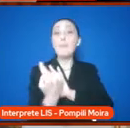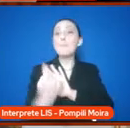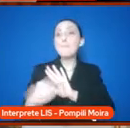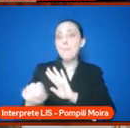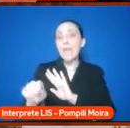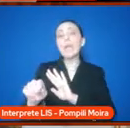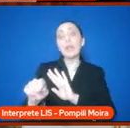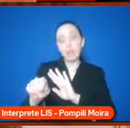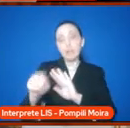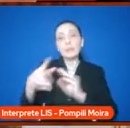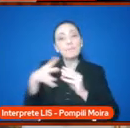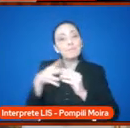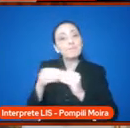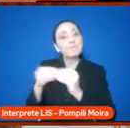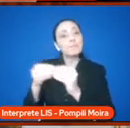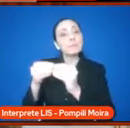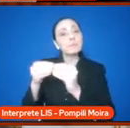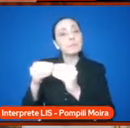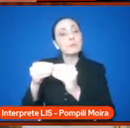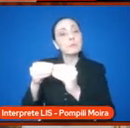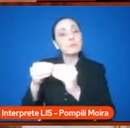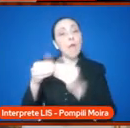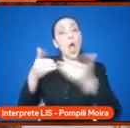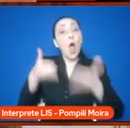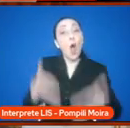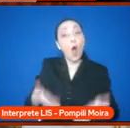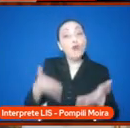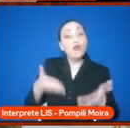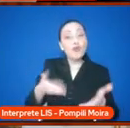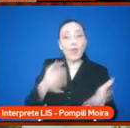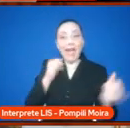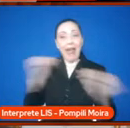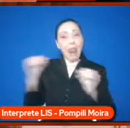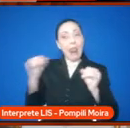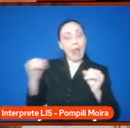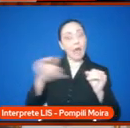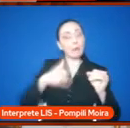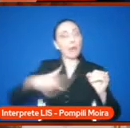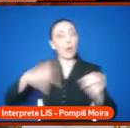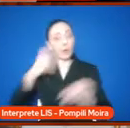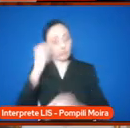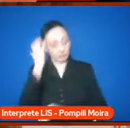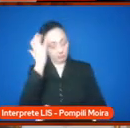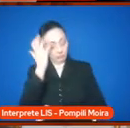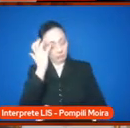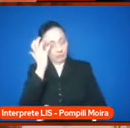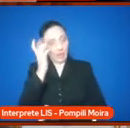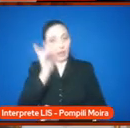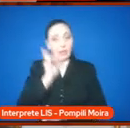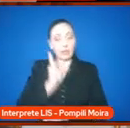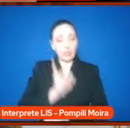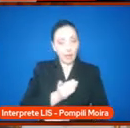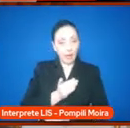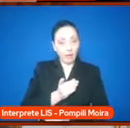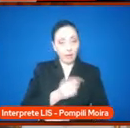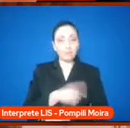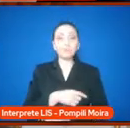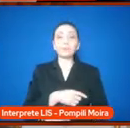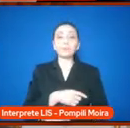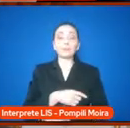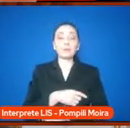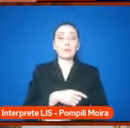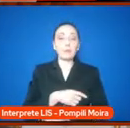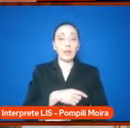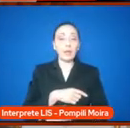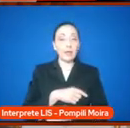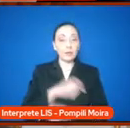dobbiamo assolutamente tutti riflettere. Per cui questo, diciamo, questo evento così